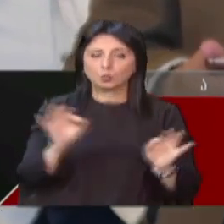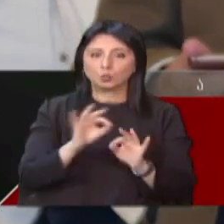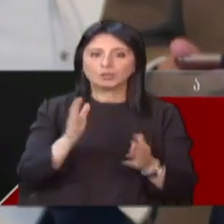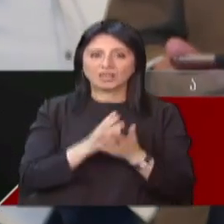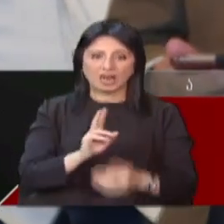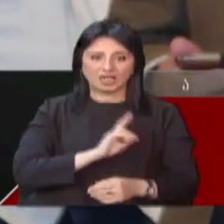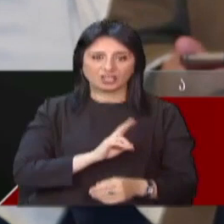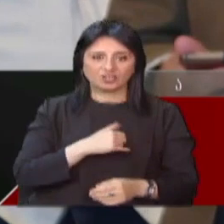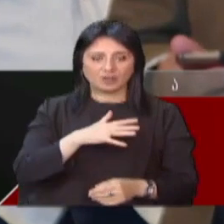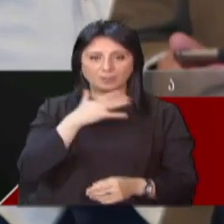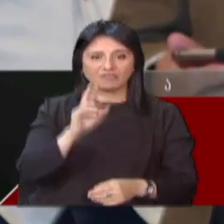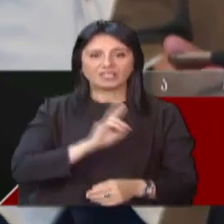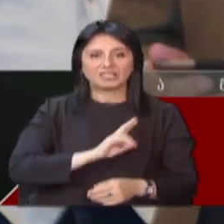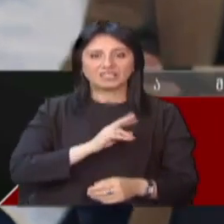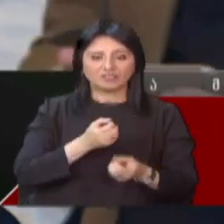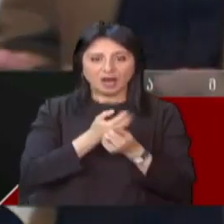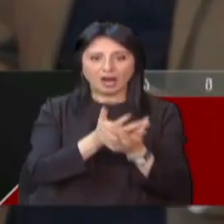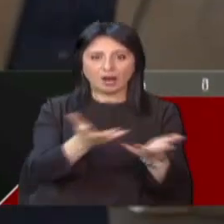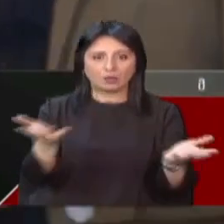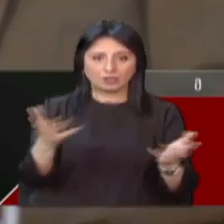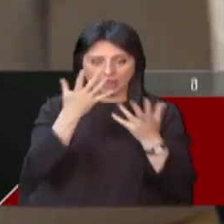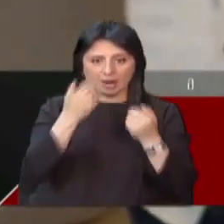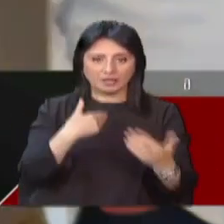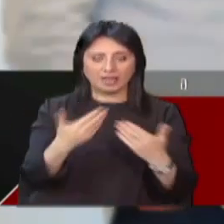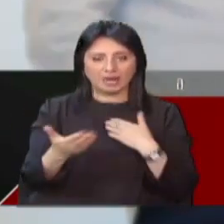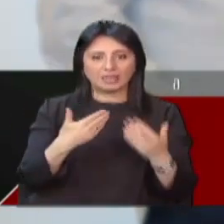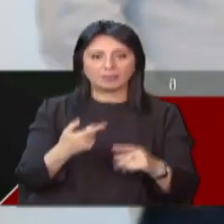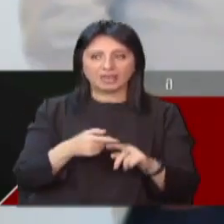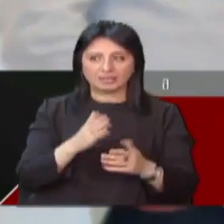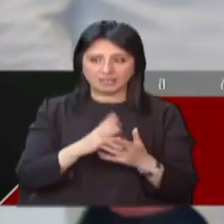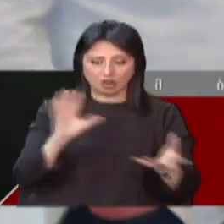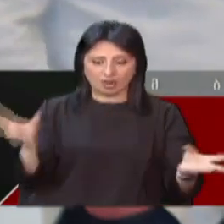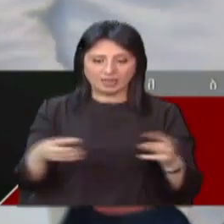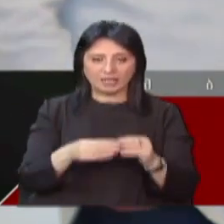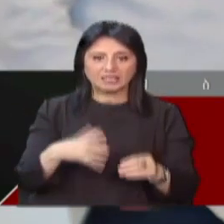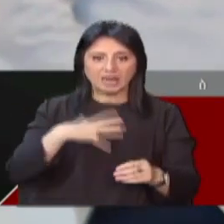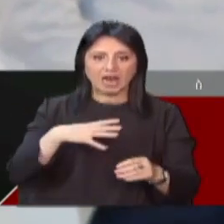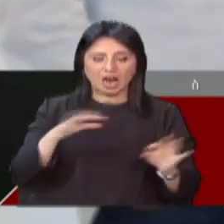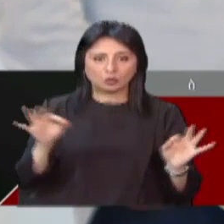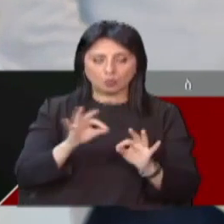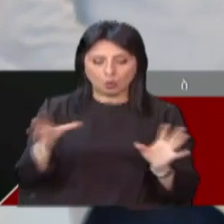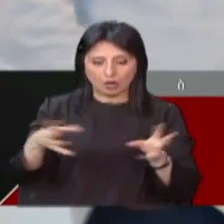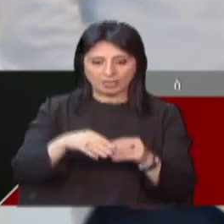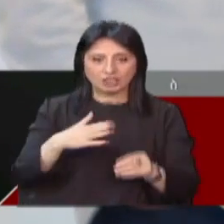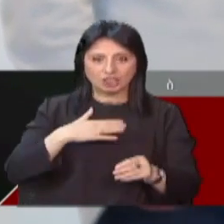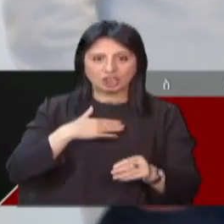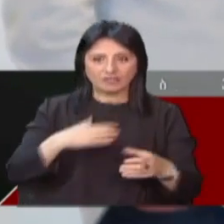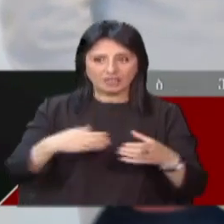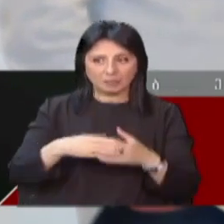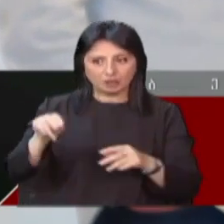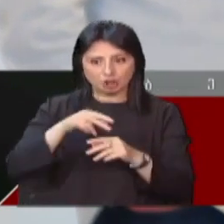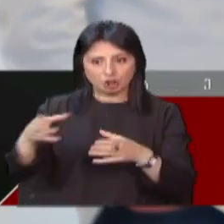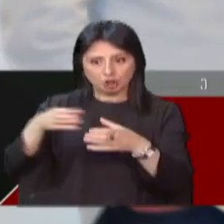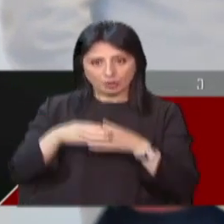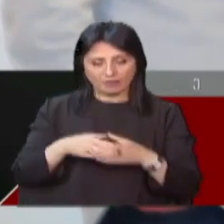არის სიყვარული. Ჩვენ ბევრი სიყვარული გავუზიარეთ ამ ღამით ერთმანეთს. Ეს იყო ნაზავი ქართული სიმფონიური ორკესტრის, ჩემი ბენდის,